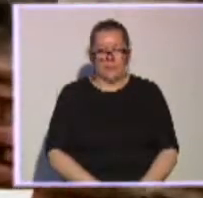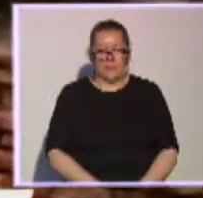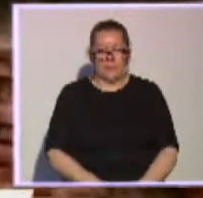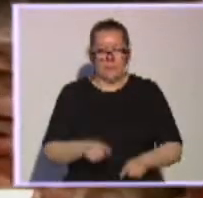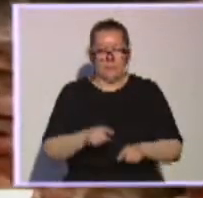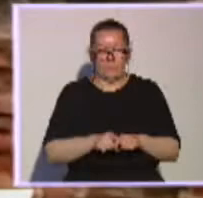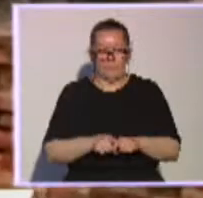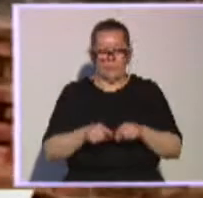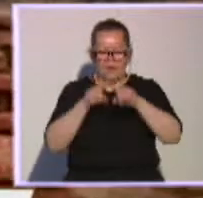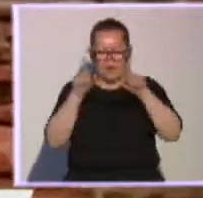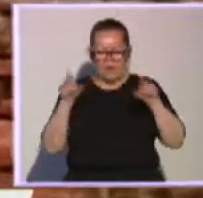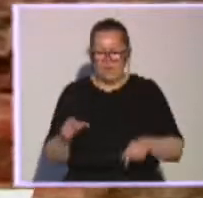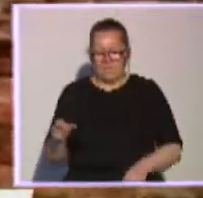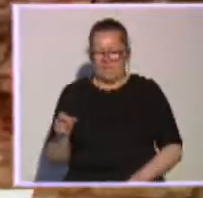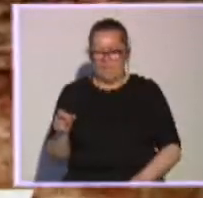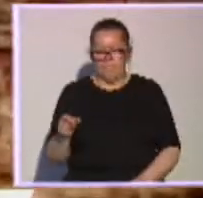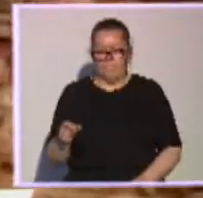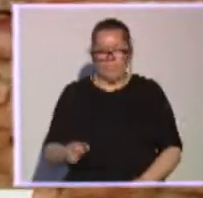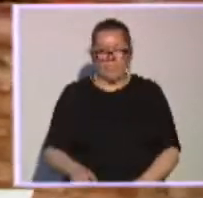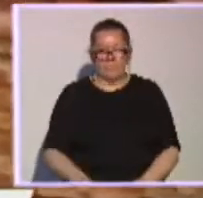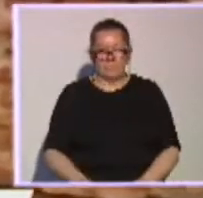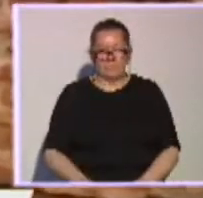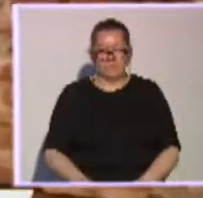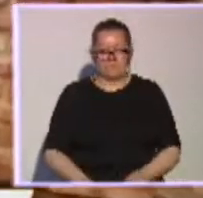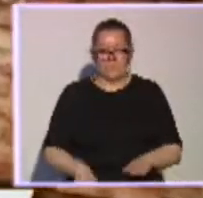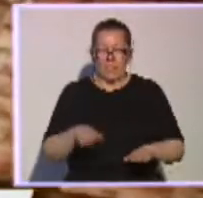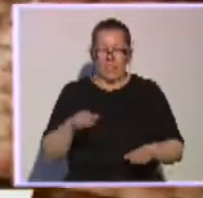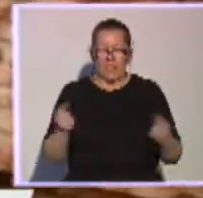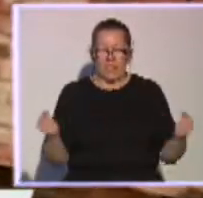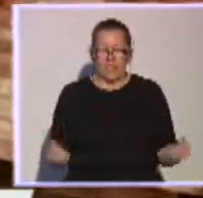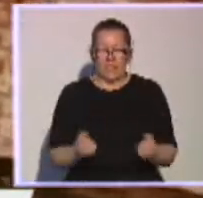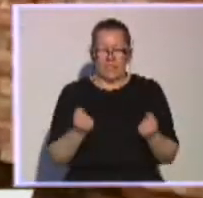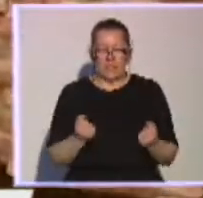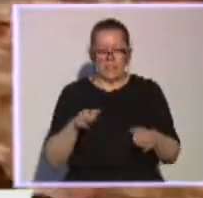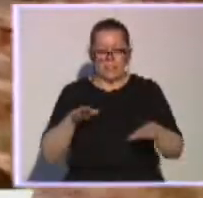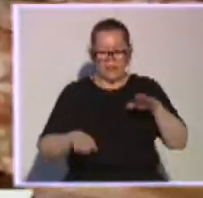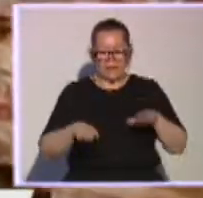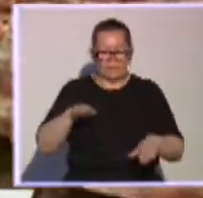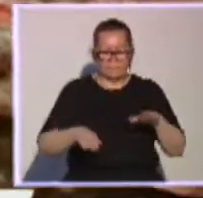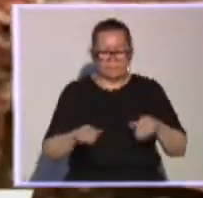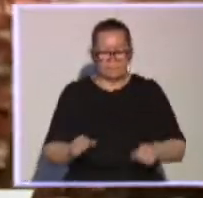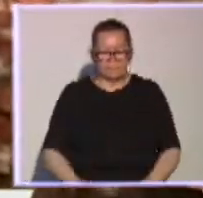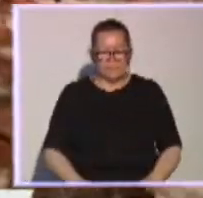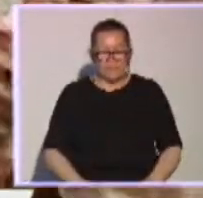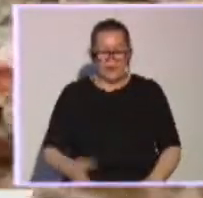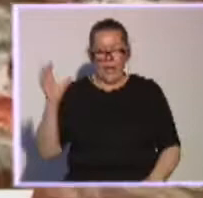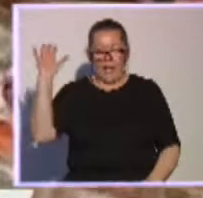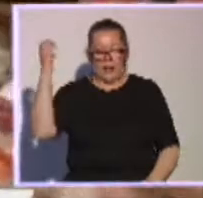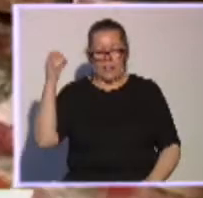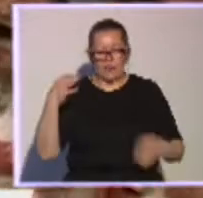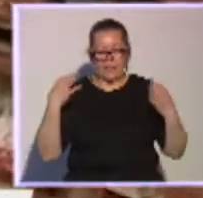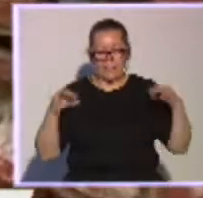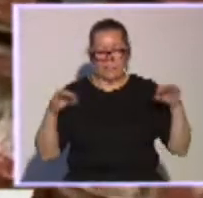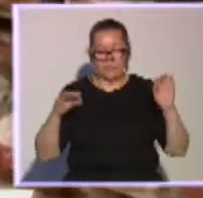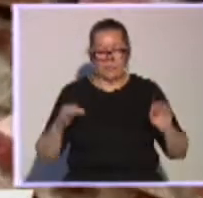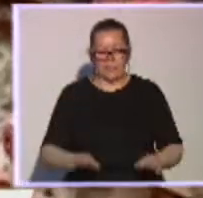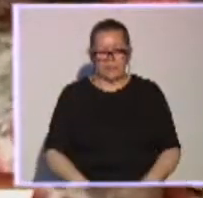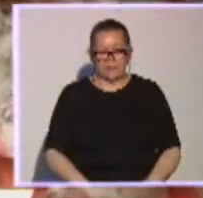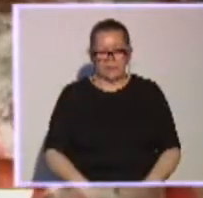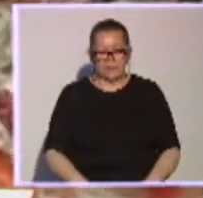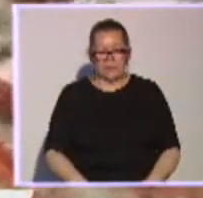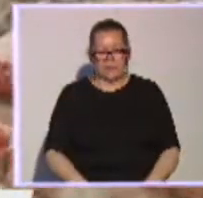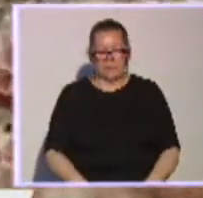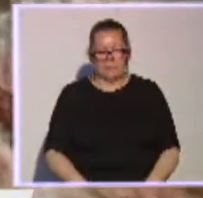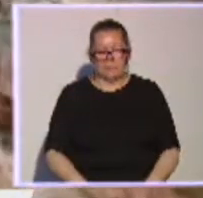automat de bilete. Greutatea mare a acestora i-a făcut pe salvamontiști să apeleze la ajutorul unui elicopter care a ridicat tot ce era